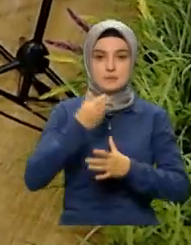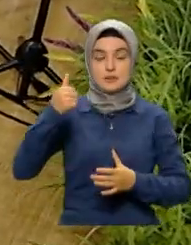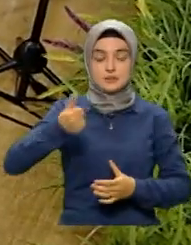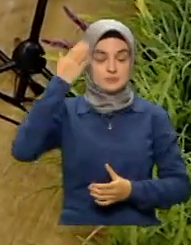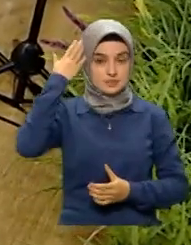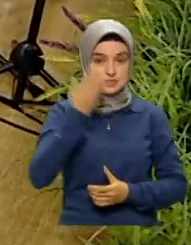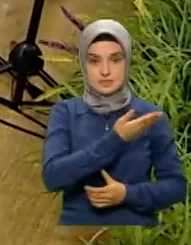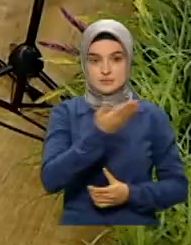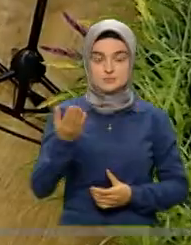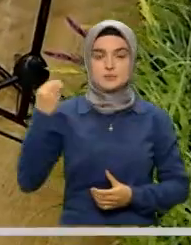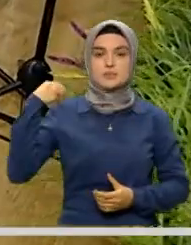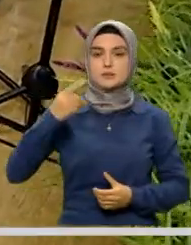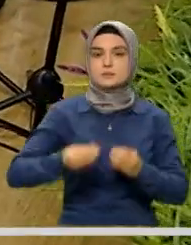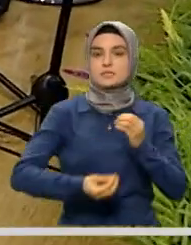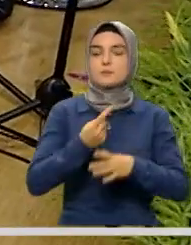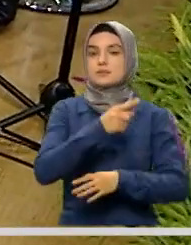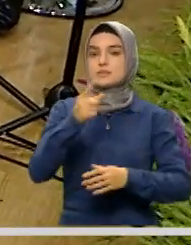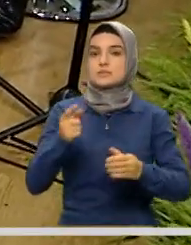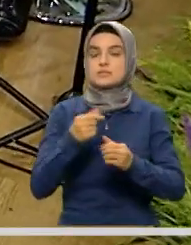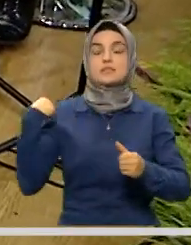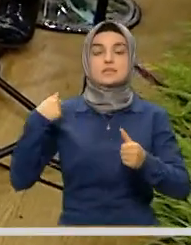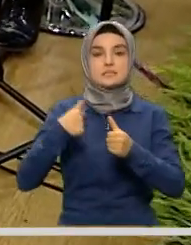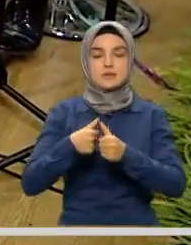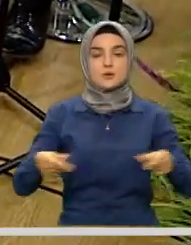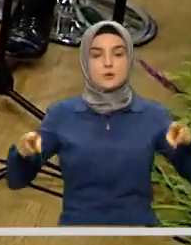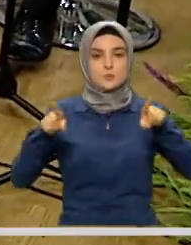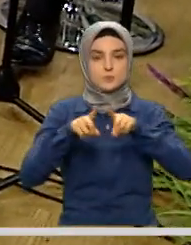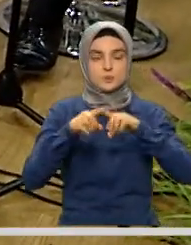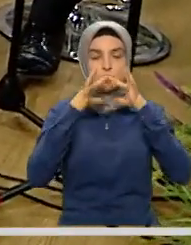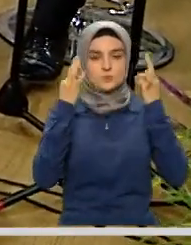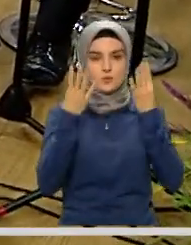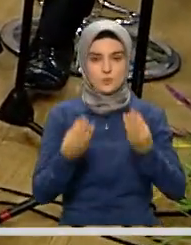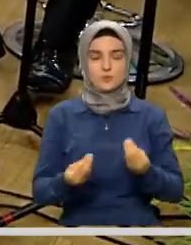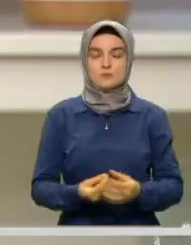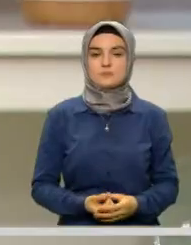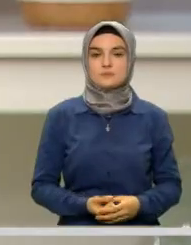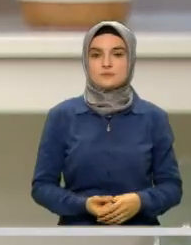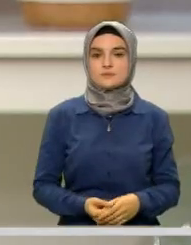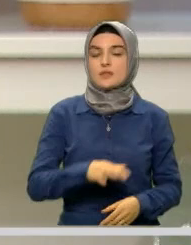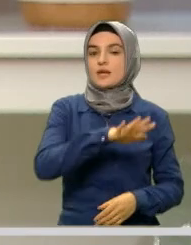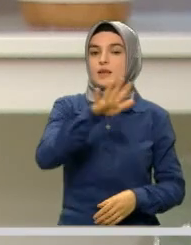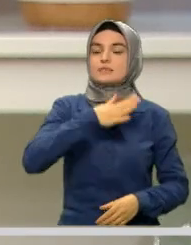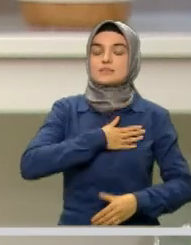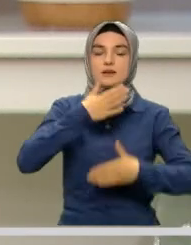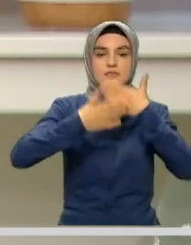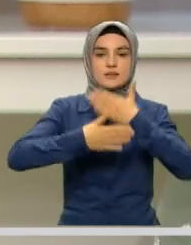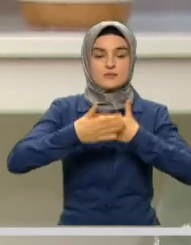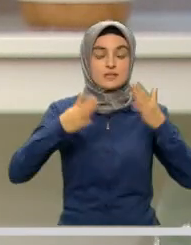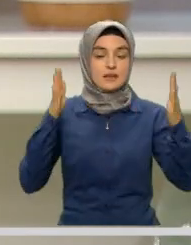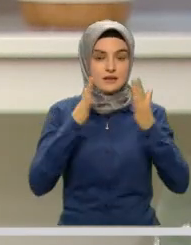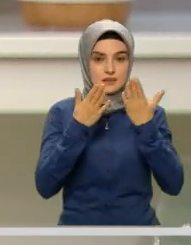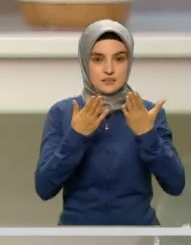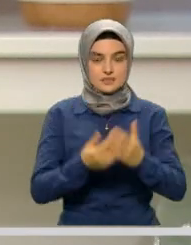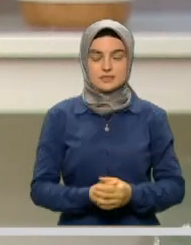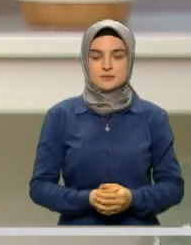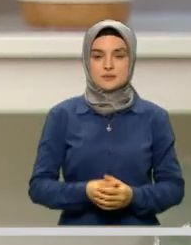kıymetli izleyicilerimiz. Yeni bir sabahta sizlerle yeniden buluşmanın keyfini, mutluluğunu yaşıyoruz efendim. Hepiniz Diyanet TV'ye ekranlarınızın